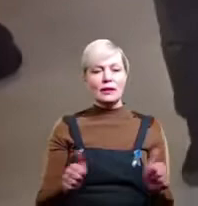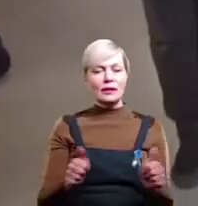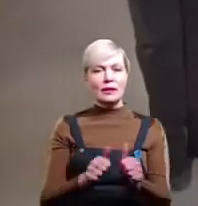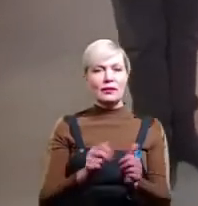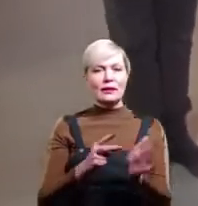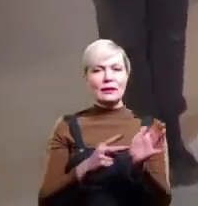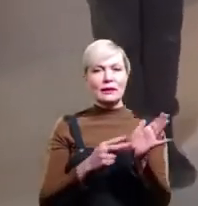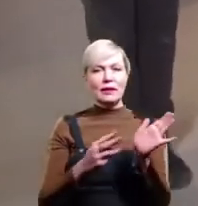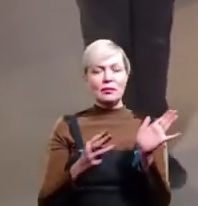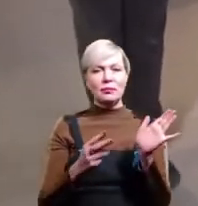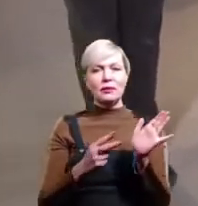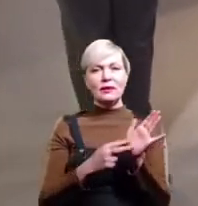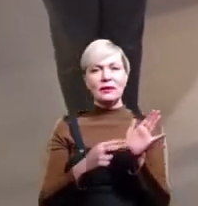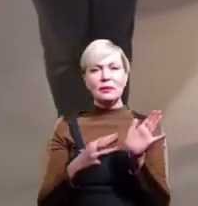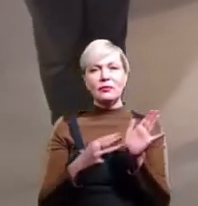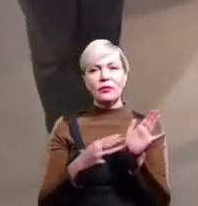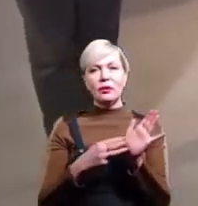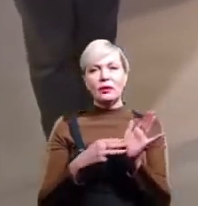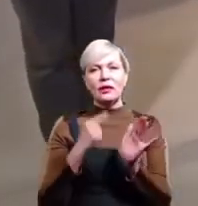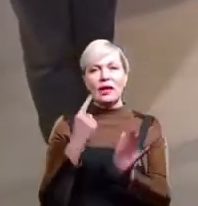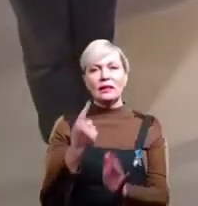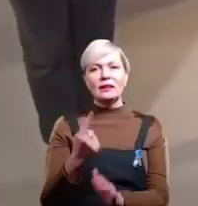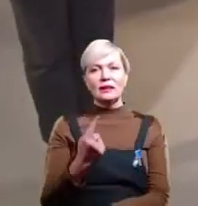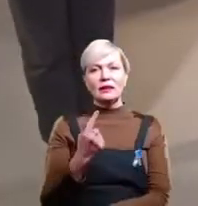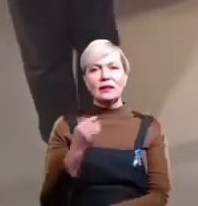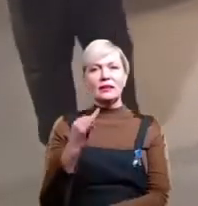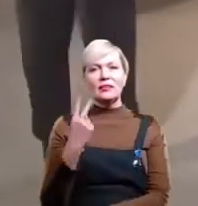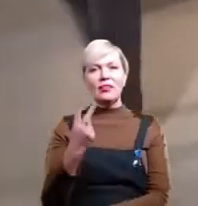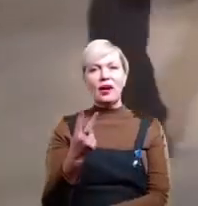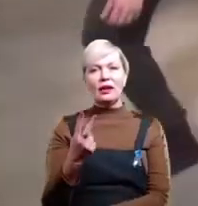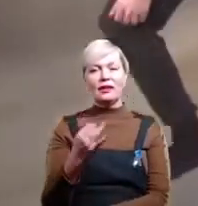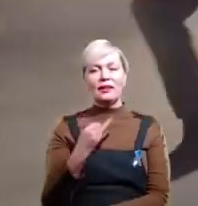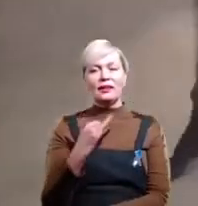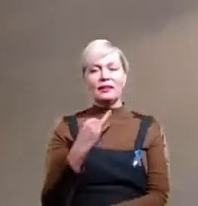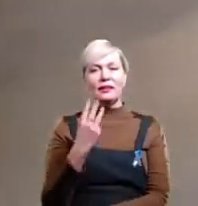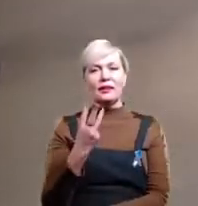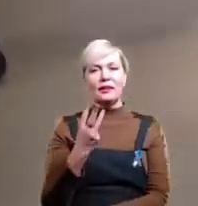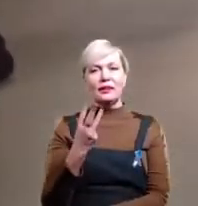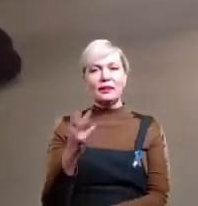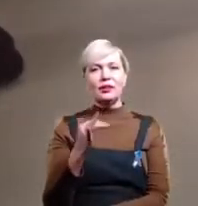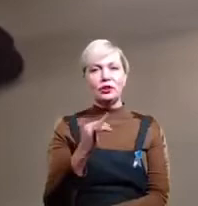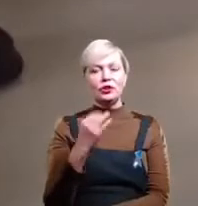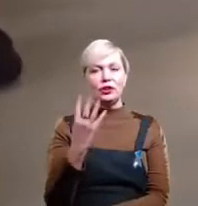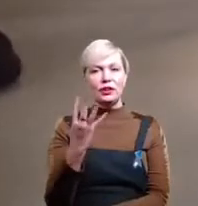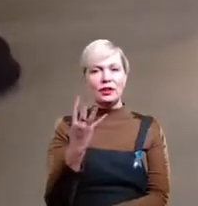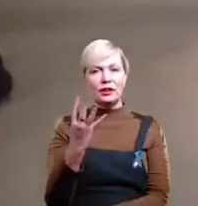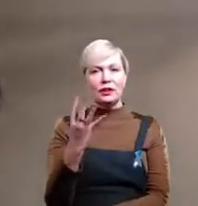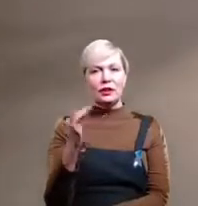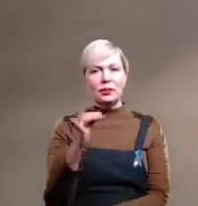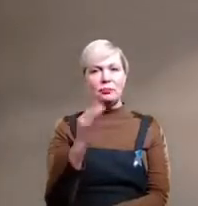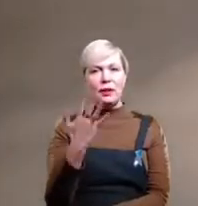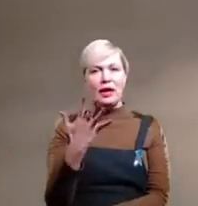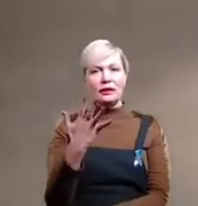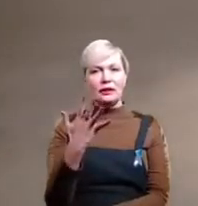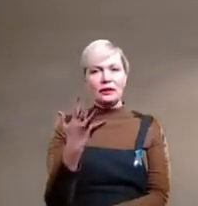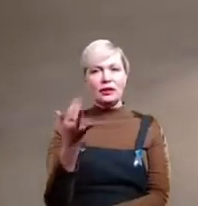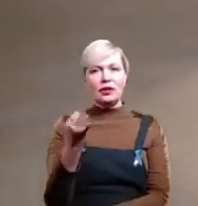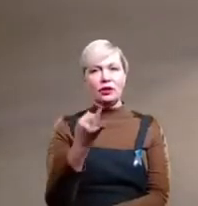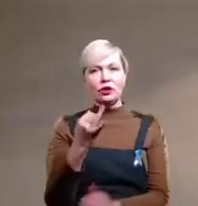7. Будда. И раз, и два, и три, и четыре, и пять,